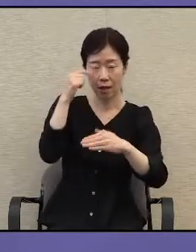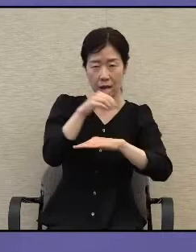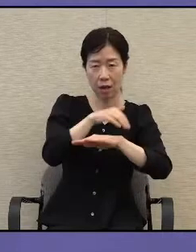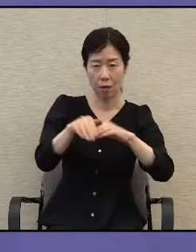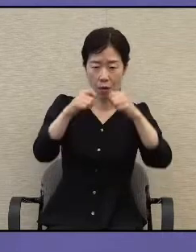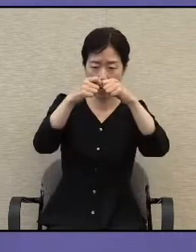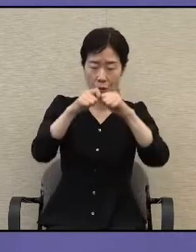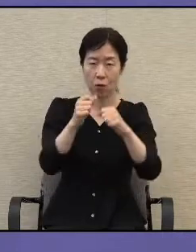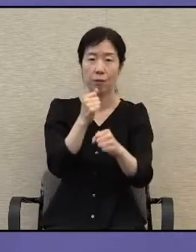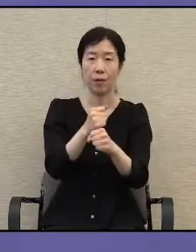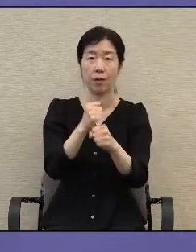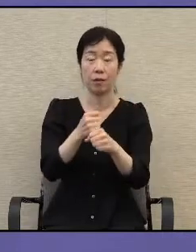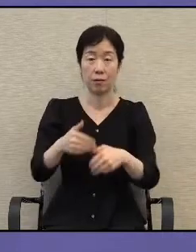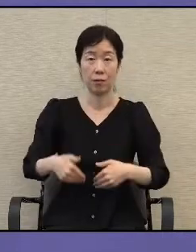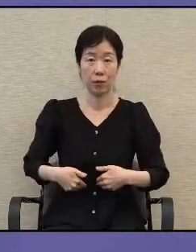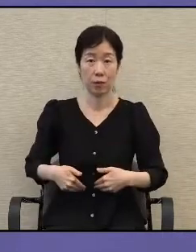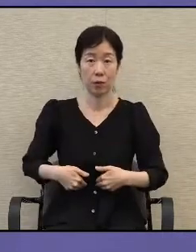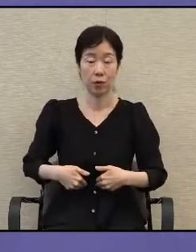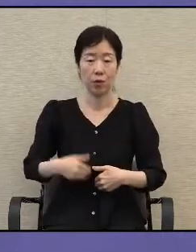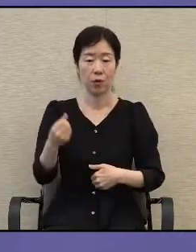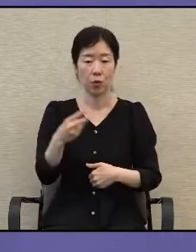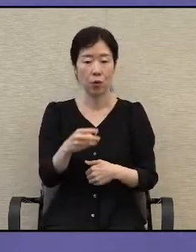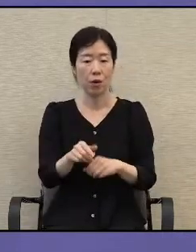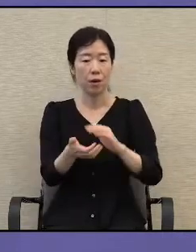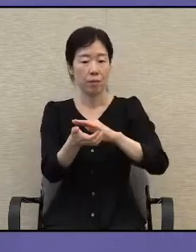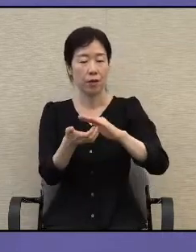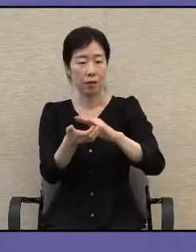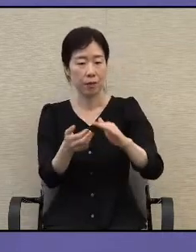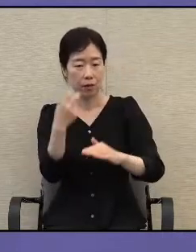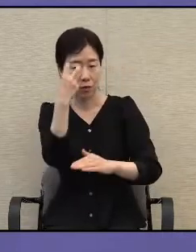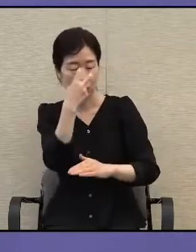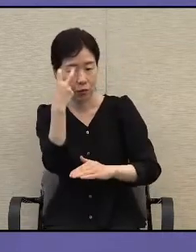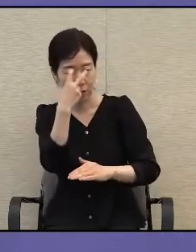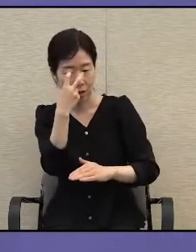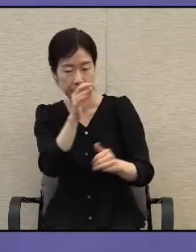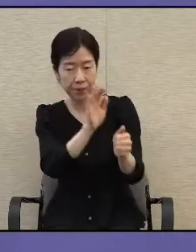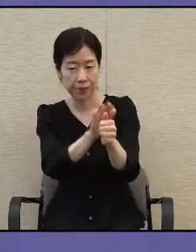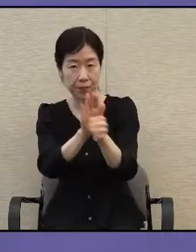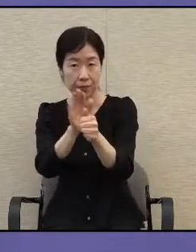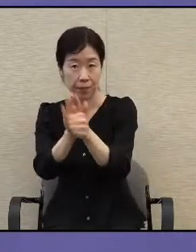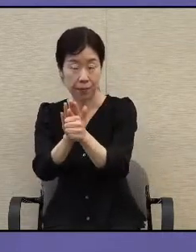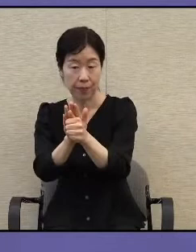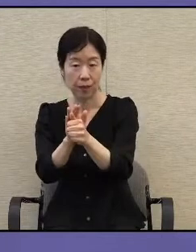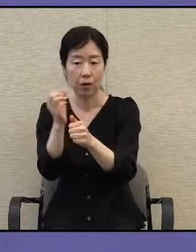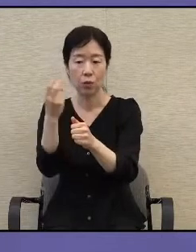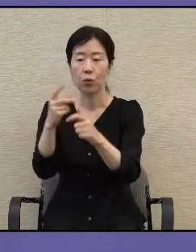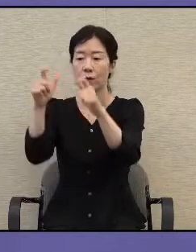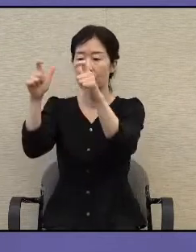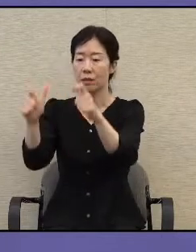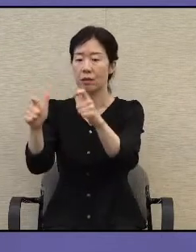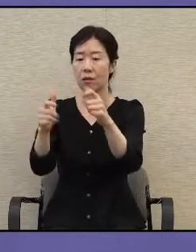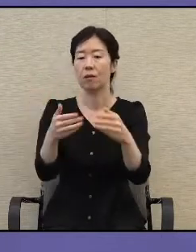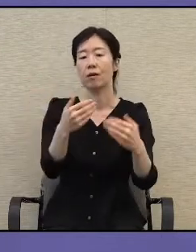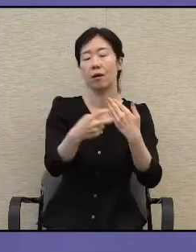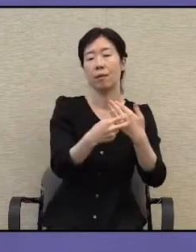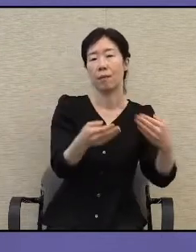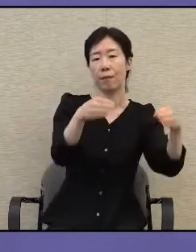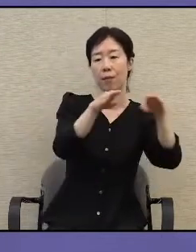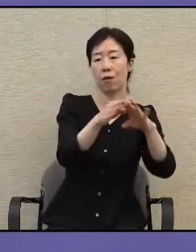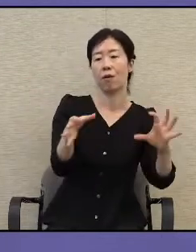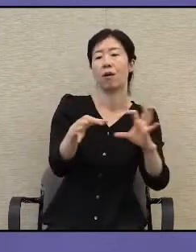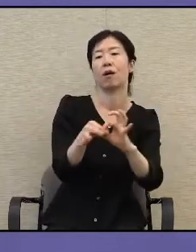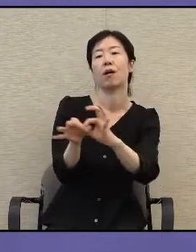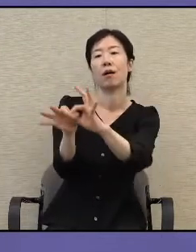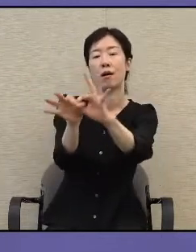다양한 장면과 세팅에서 스크리닝과 조기 개입이 가능해야 되겠고 의료기관과 지역사회 기관 간의 긴밀한 연계와